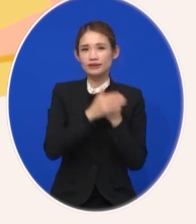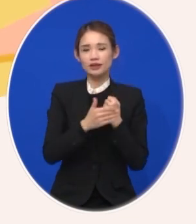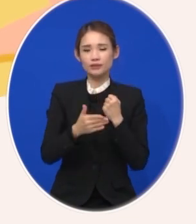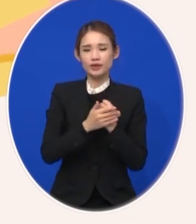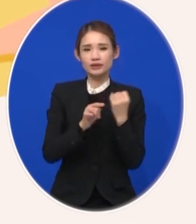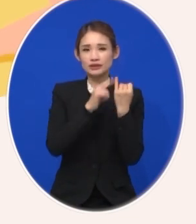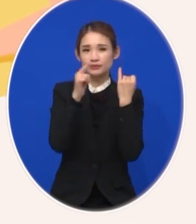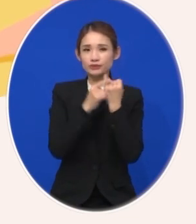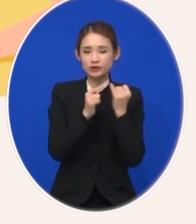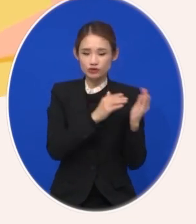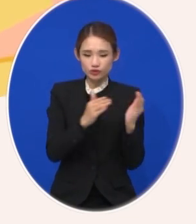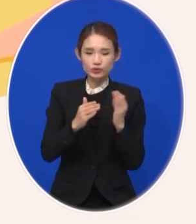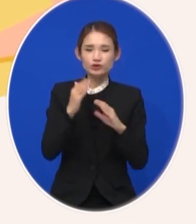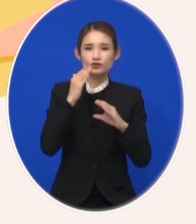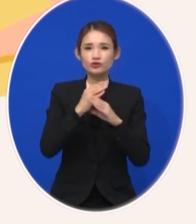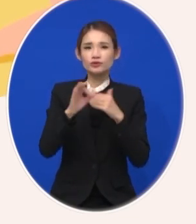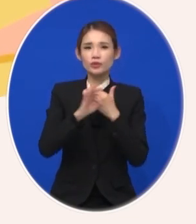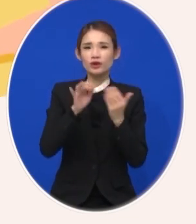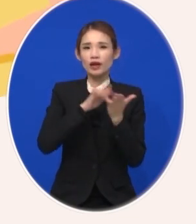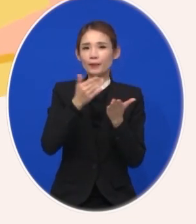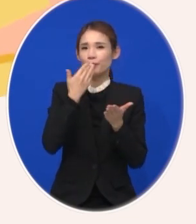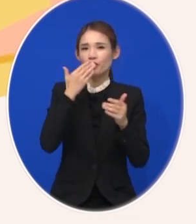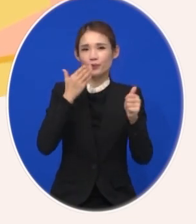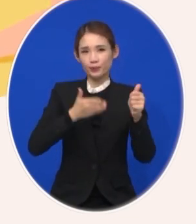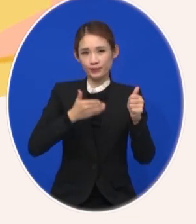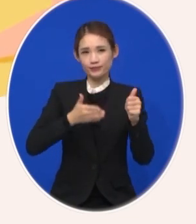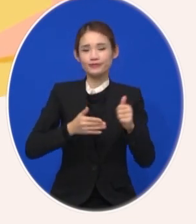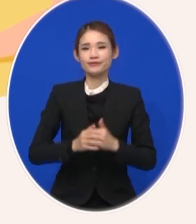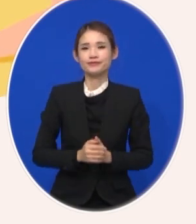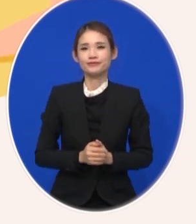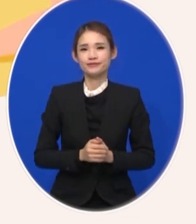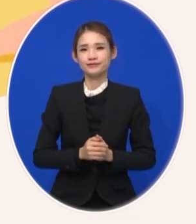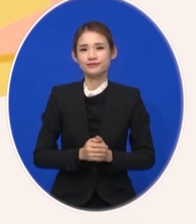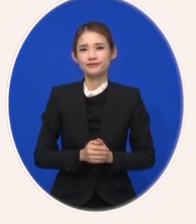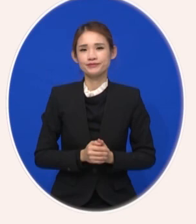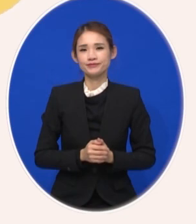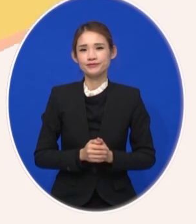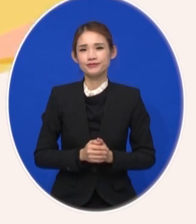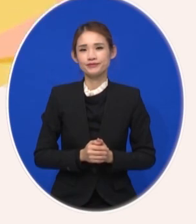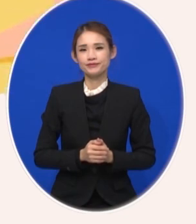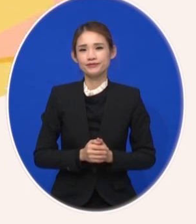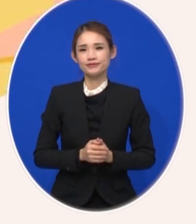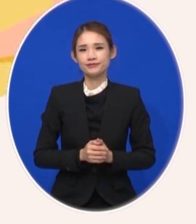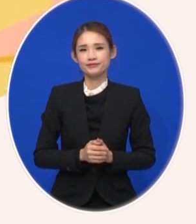있어서 임신을 준비하는 중에는 제한하는 것도 임신에 도움이 될 것 같습니다.